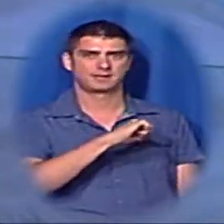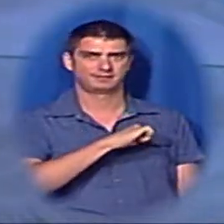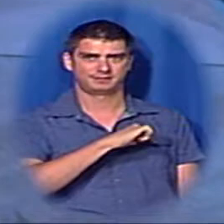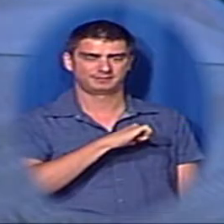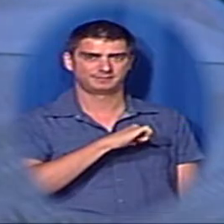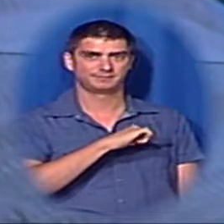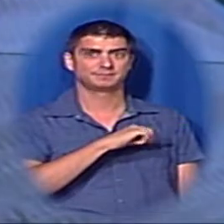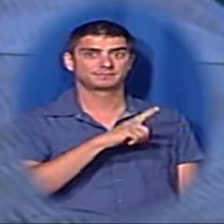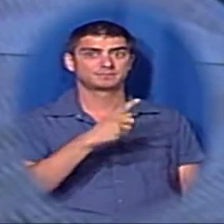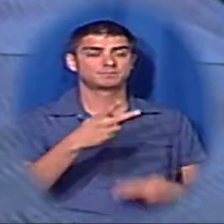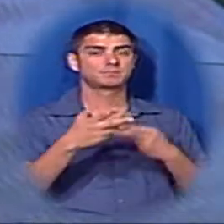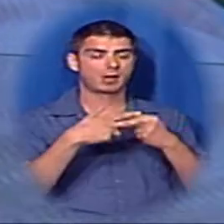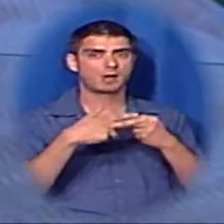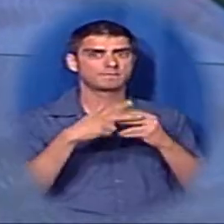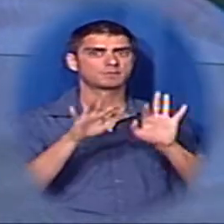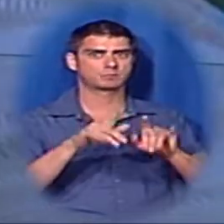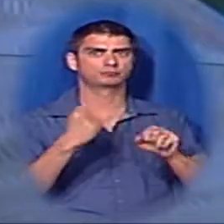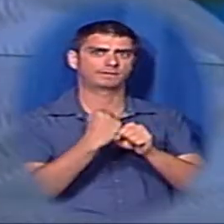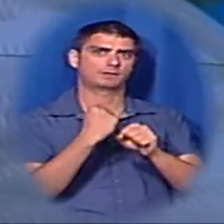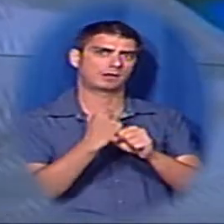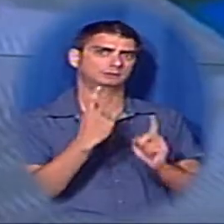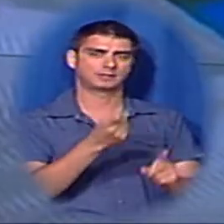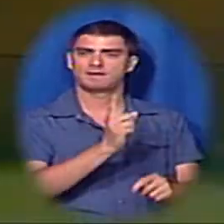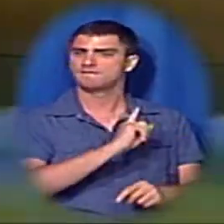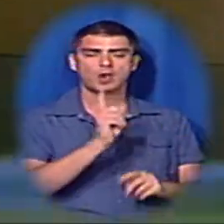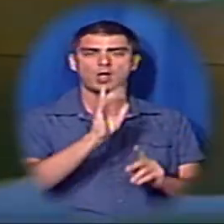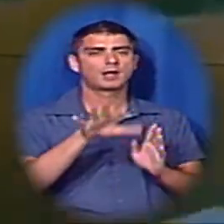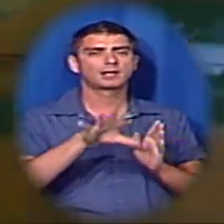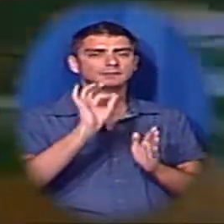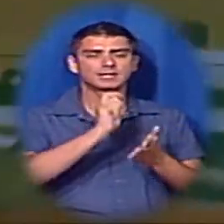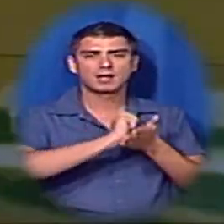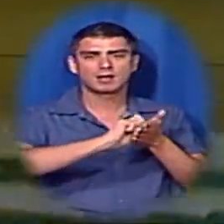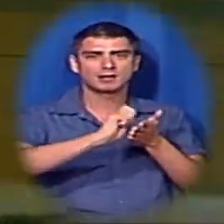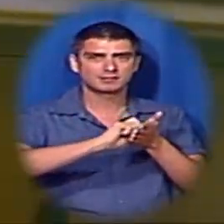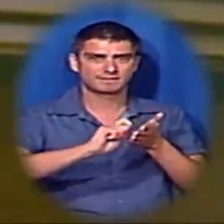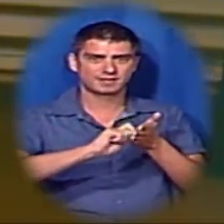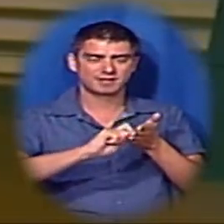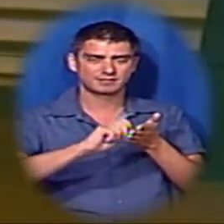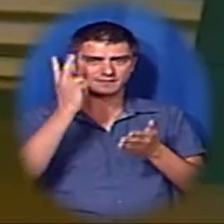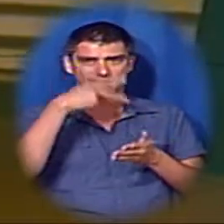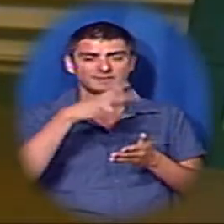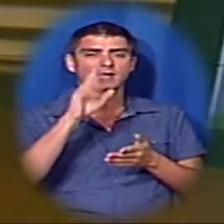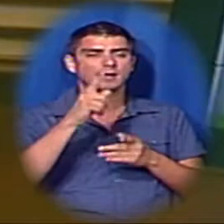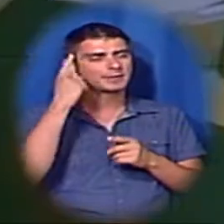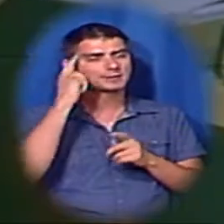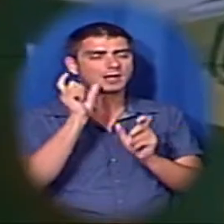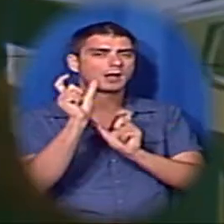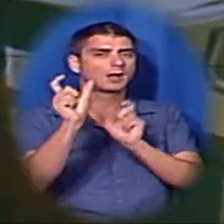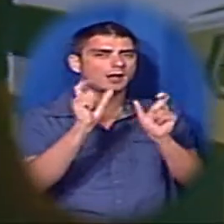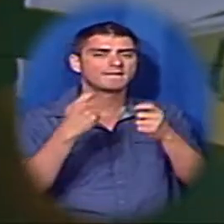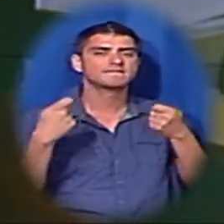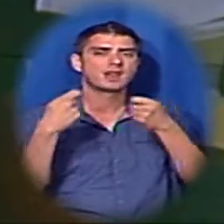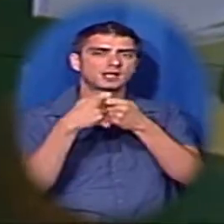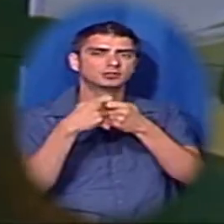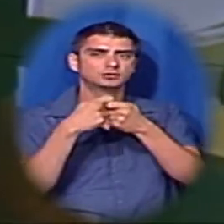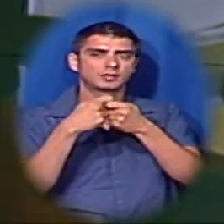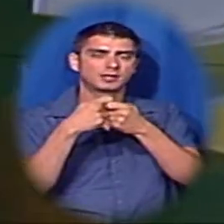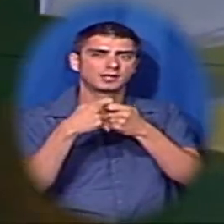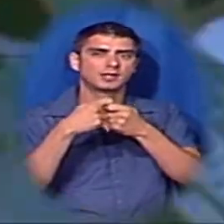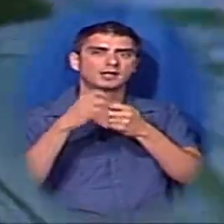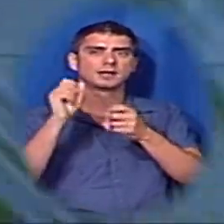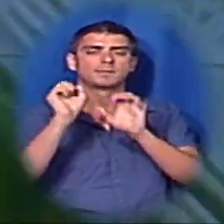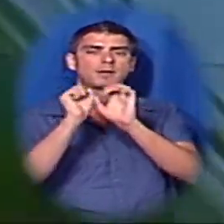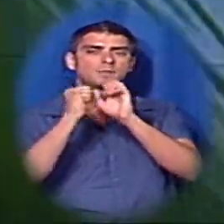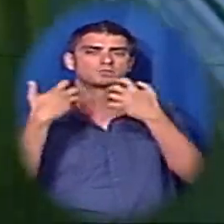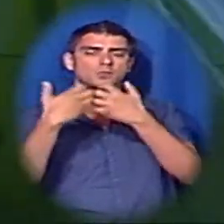ביותר. בקרוב, מחשב יעשה את זה, ולא רק יפענח את כתבי היד, אלא גם ידע לקטלג אותם ולקשר בין הירוגליף